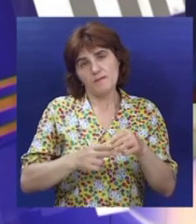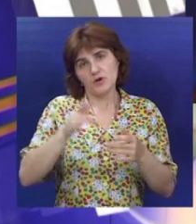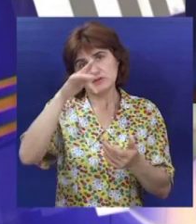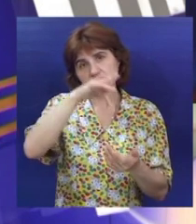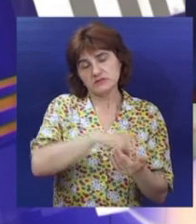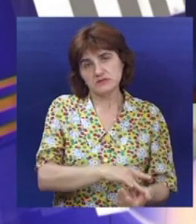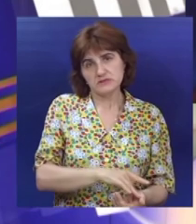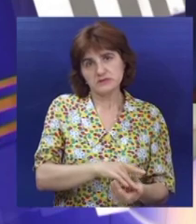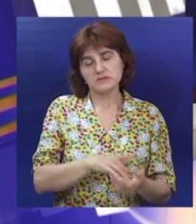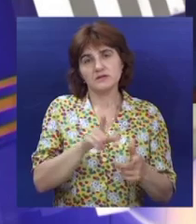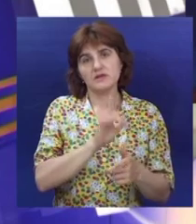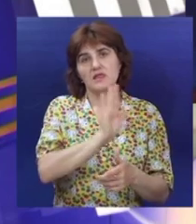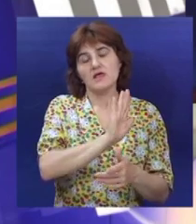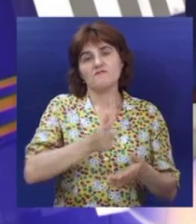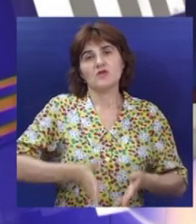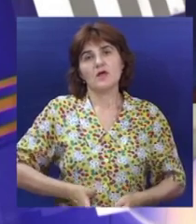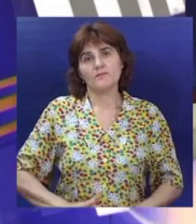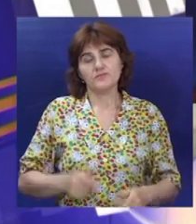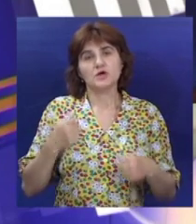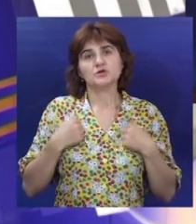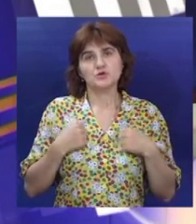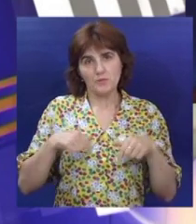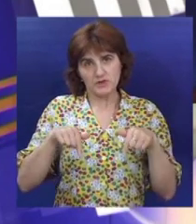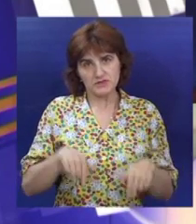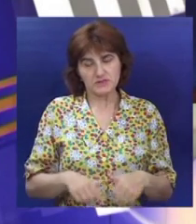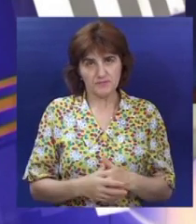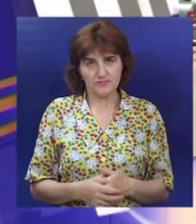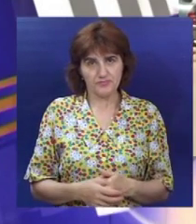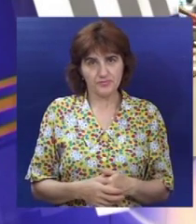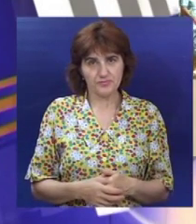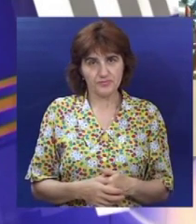stanica bila im je Berislavovo rodno mesto, Subotica.